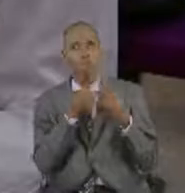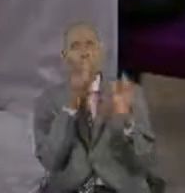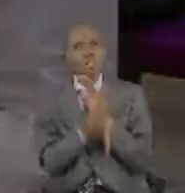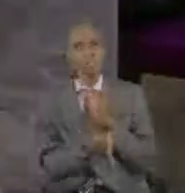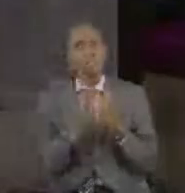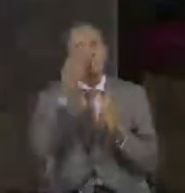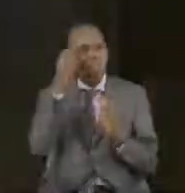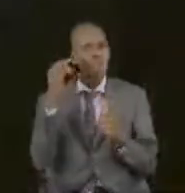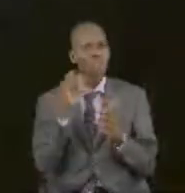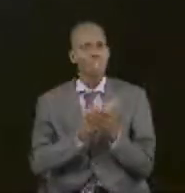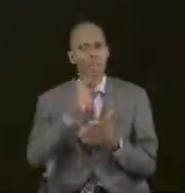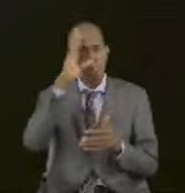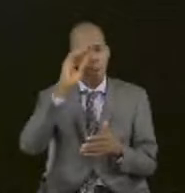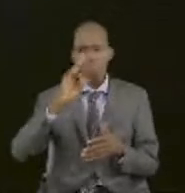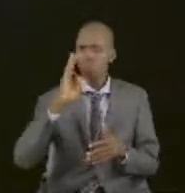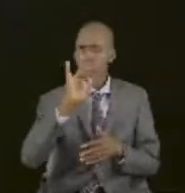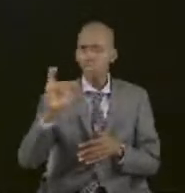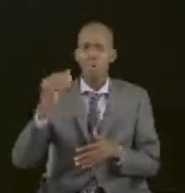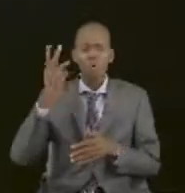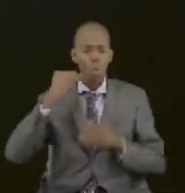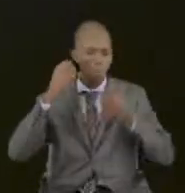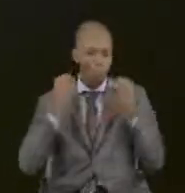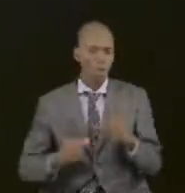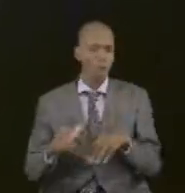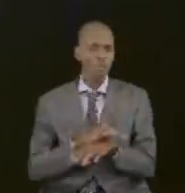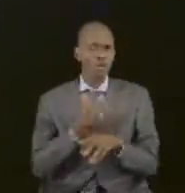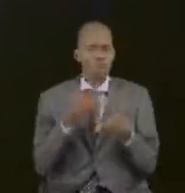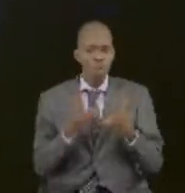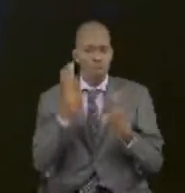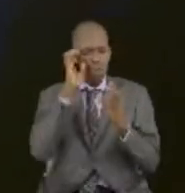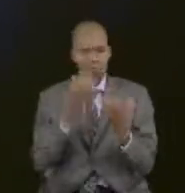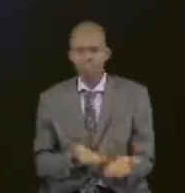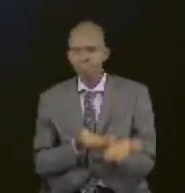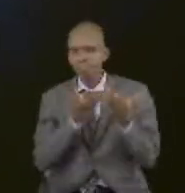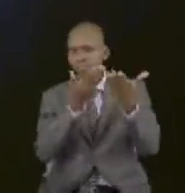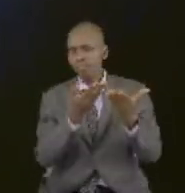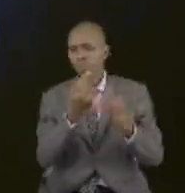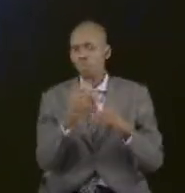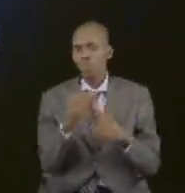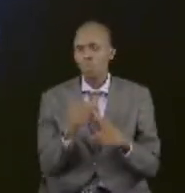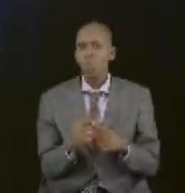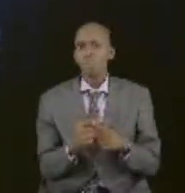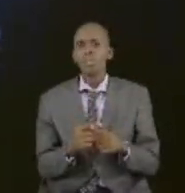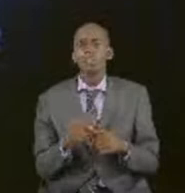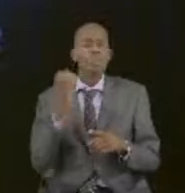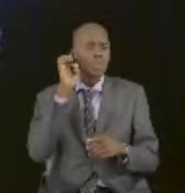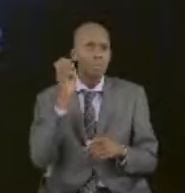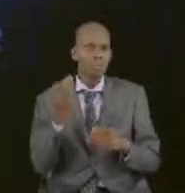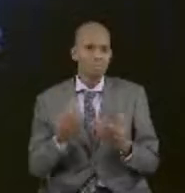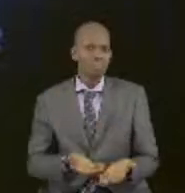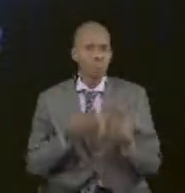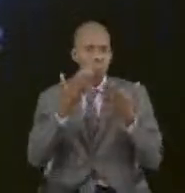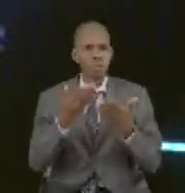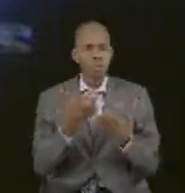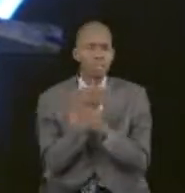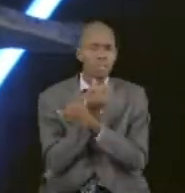étaient tellement efficaces et la présentation de la parole la peau site du salut pour